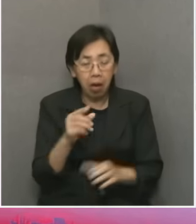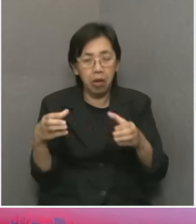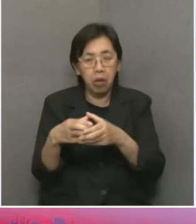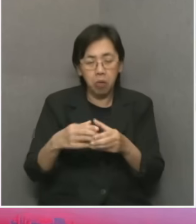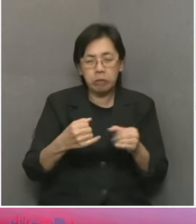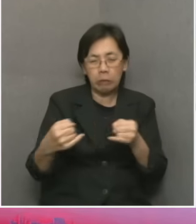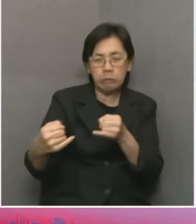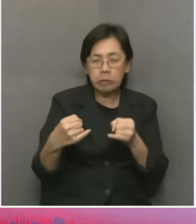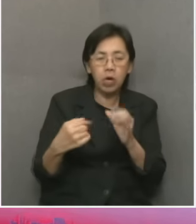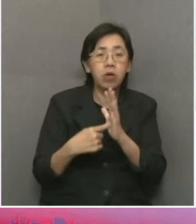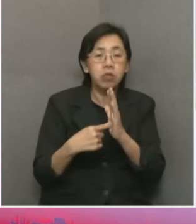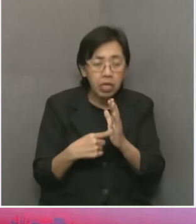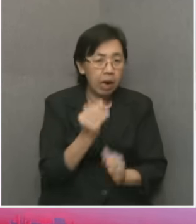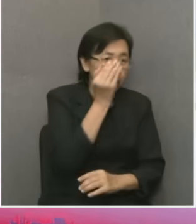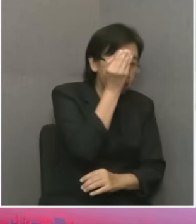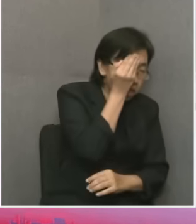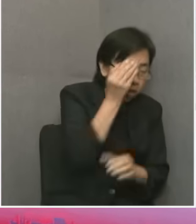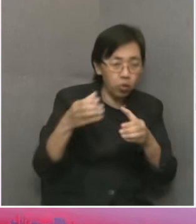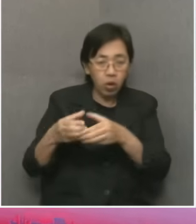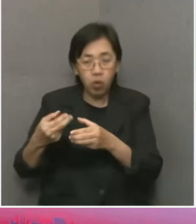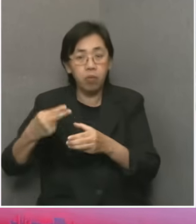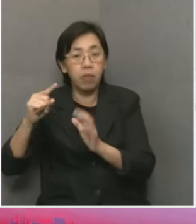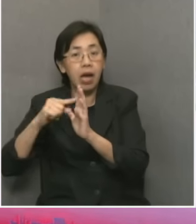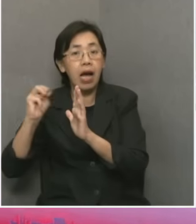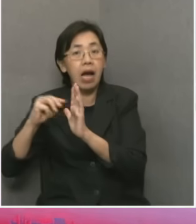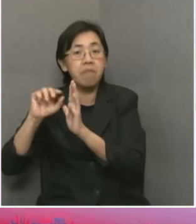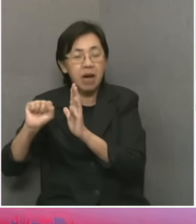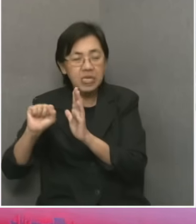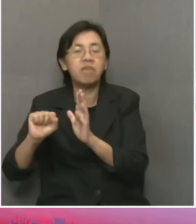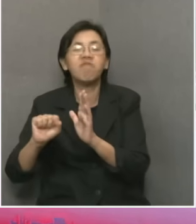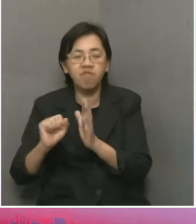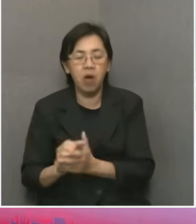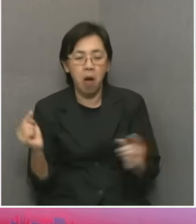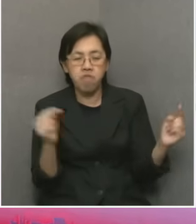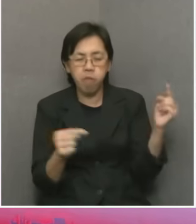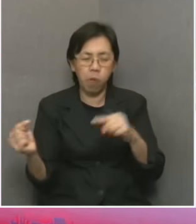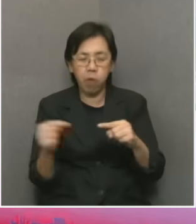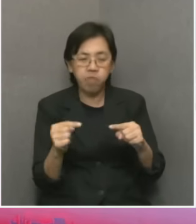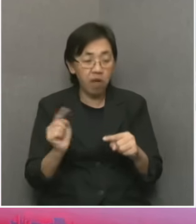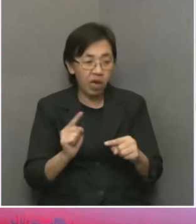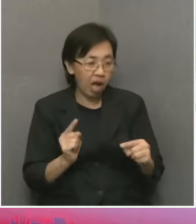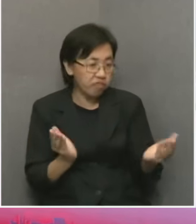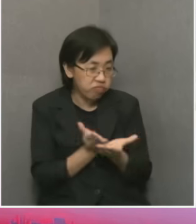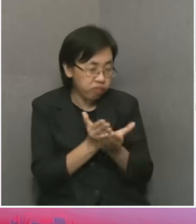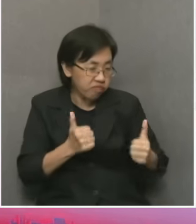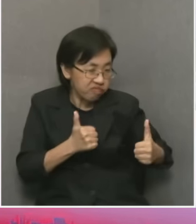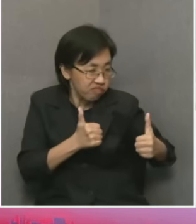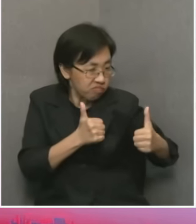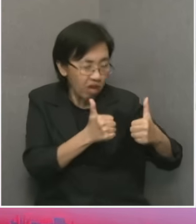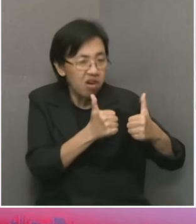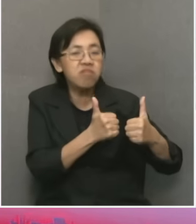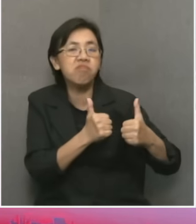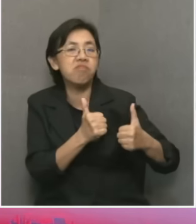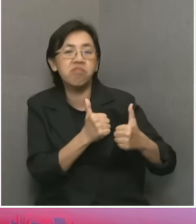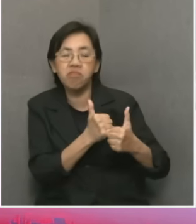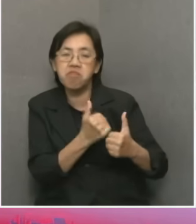แย้งนะคะไม่ว่าจะเป็นฝั่งของอิสราเอลแล้วก็ฮามาสนะคะที่พยายามส่งสัญญาณถึงการเดินหน้าในการสู้รบต่อแล้วก็ต้องจับตา